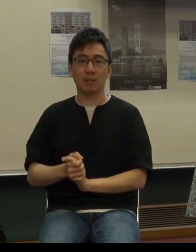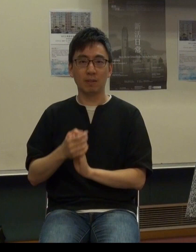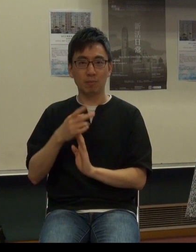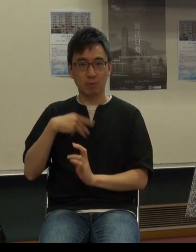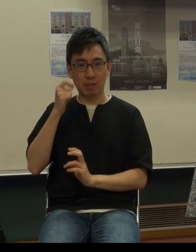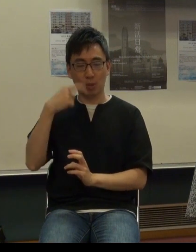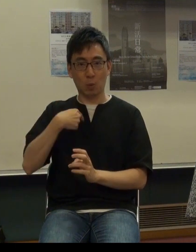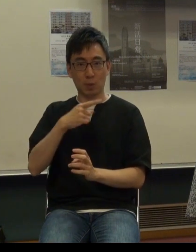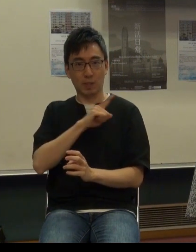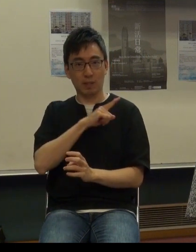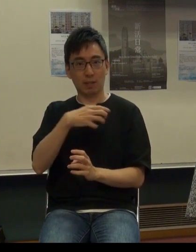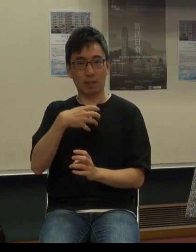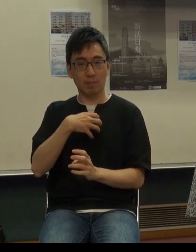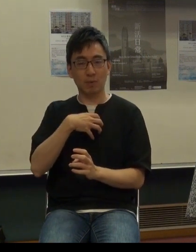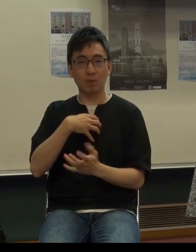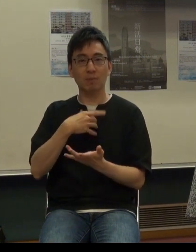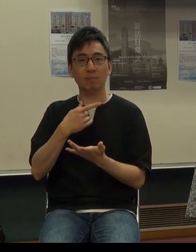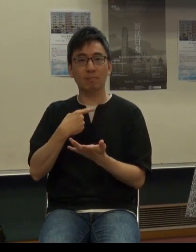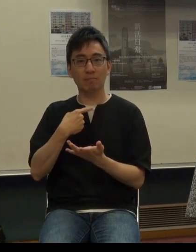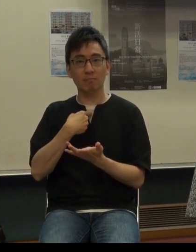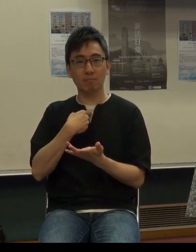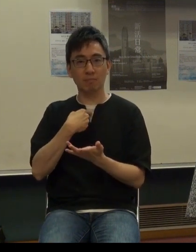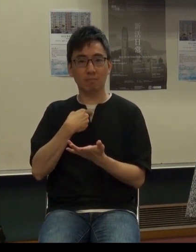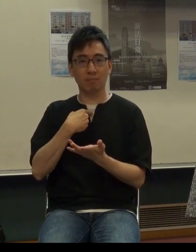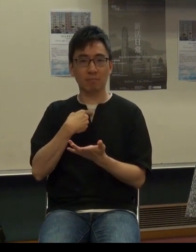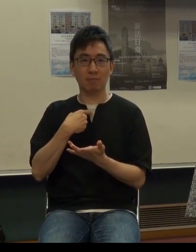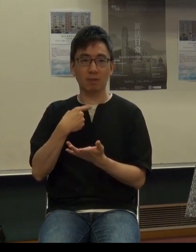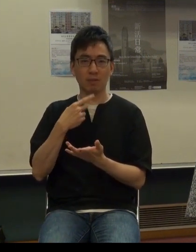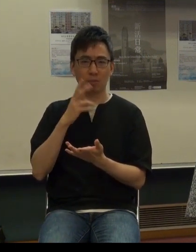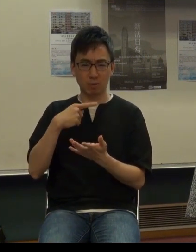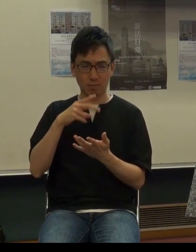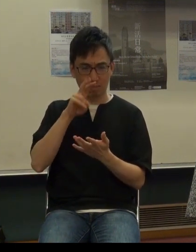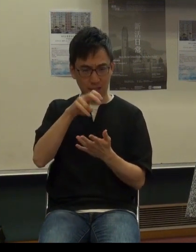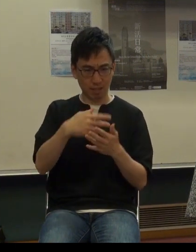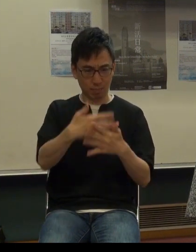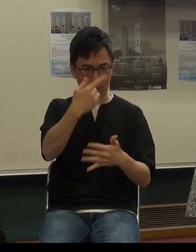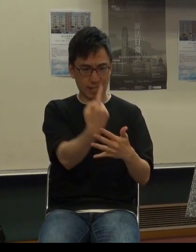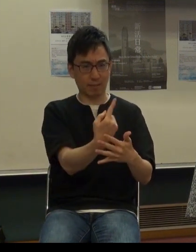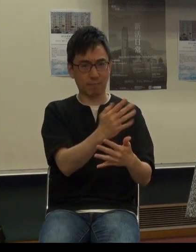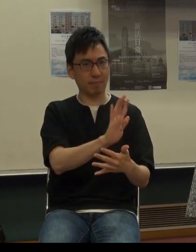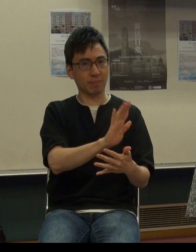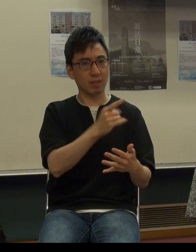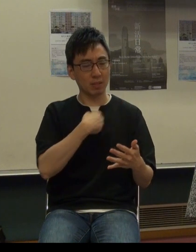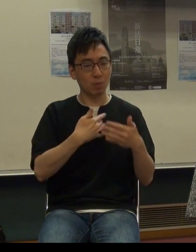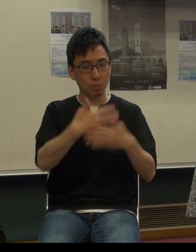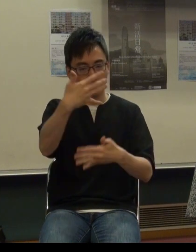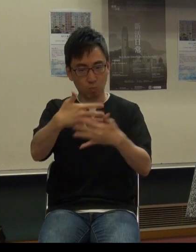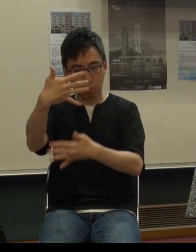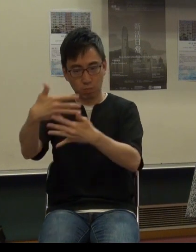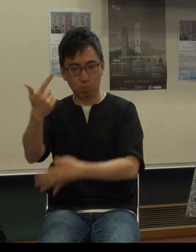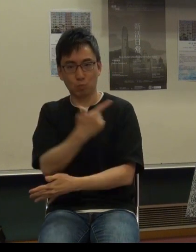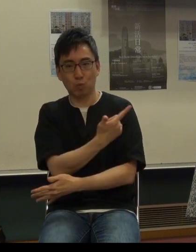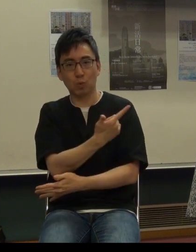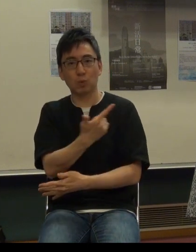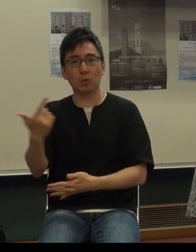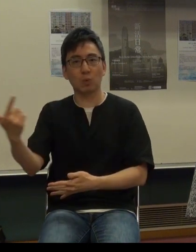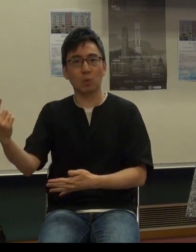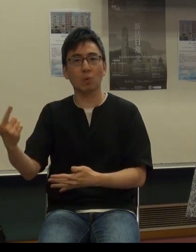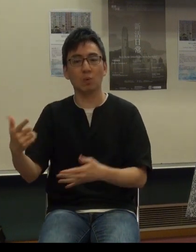個人係覺得係需要擺脱單一個建築，而係睇多大量啲嘅建